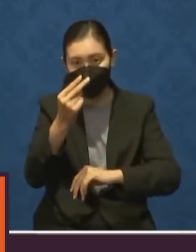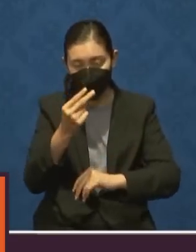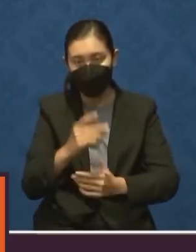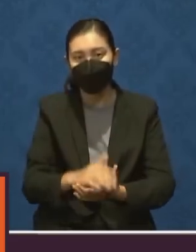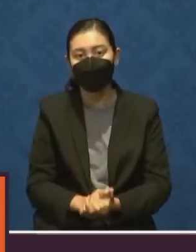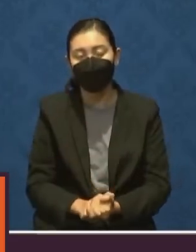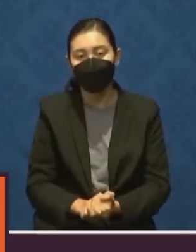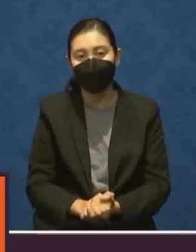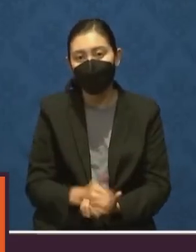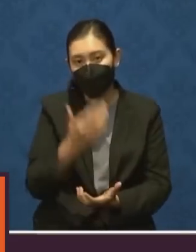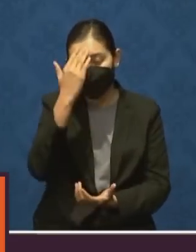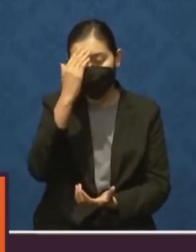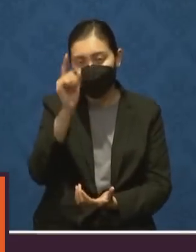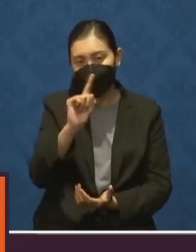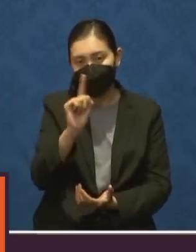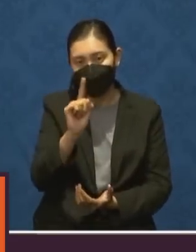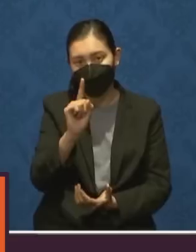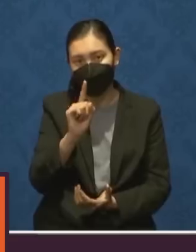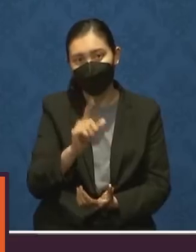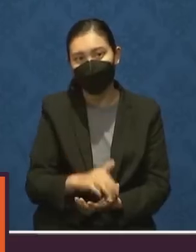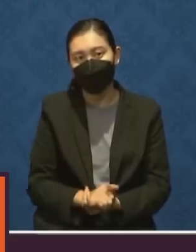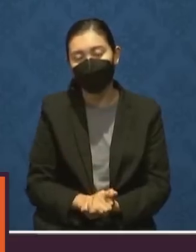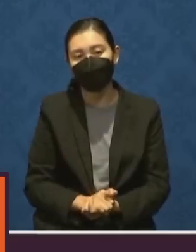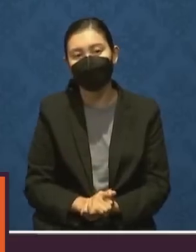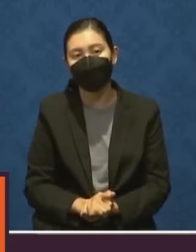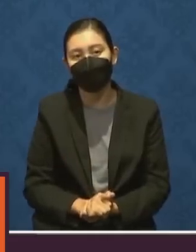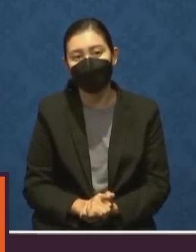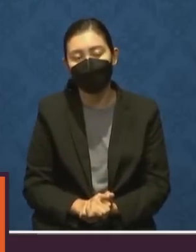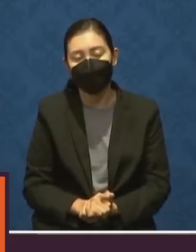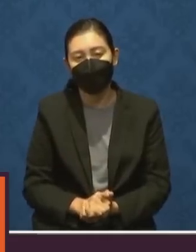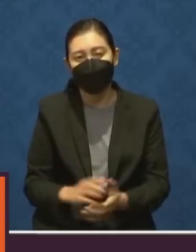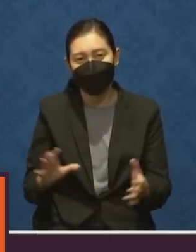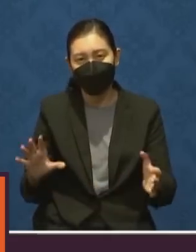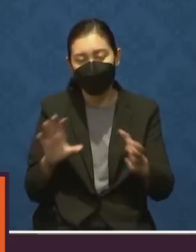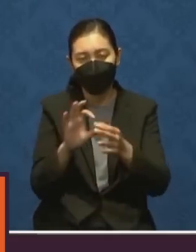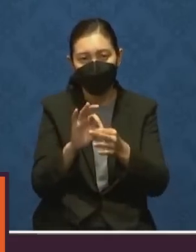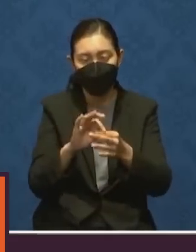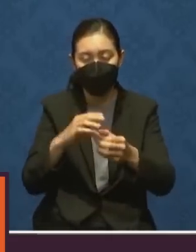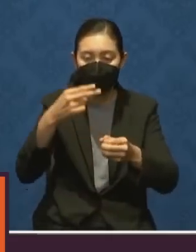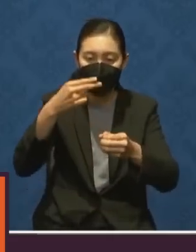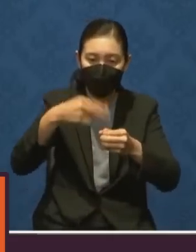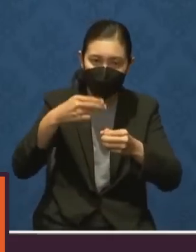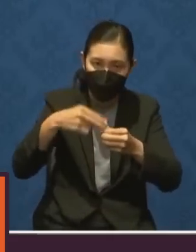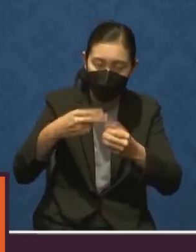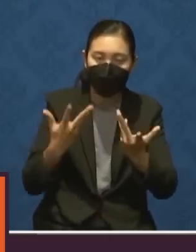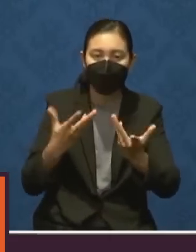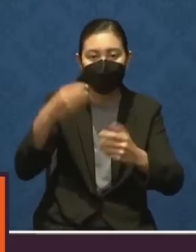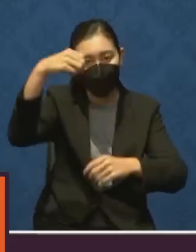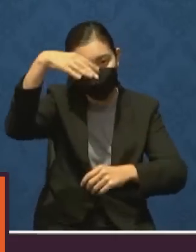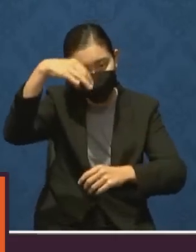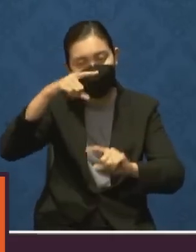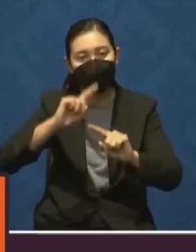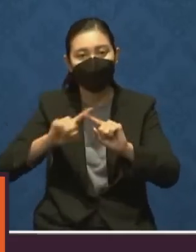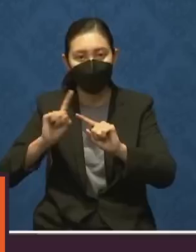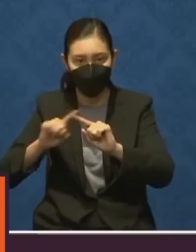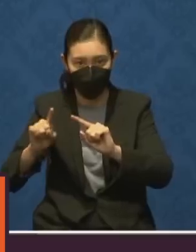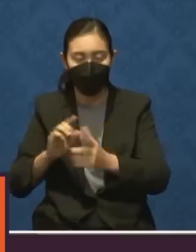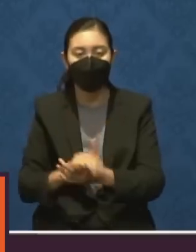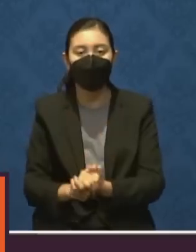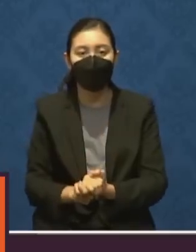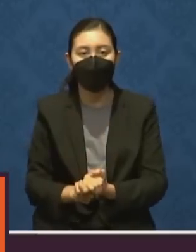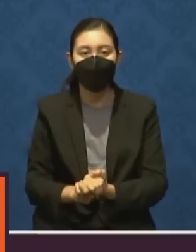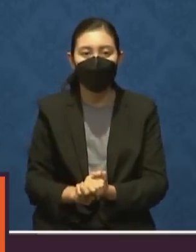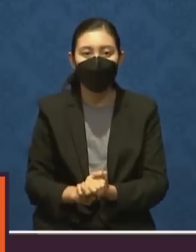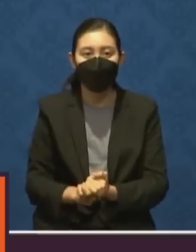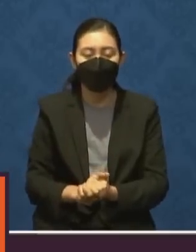มกำลักผลิส่นเกินเพรเปคามมนคงทางพลังงานประเทศไยจะไดไมต้องไฟตกก็อยใหท่านนายกเอาโยค